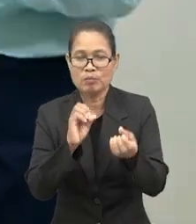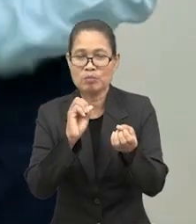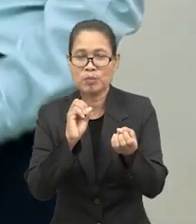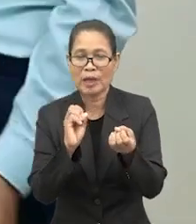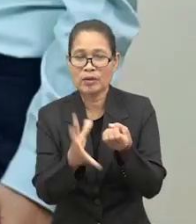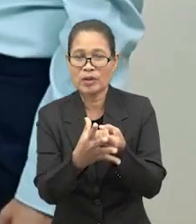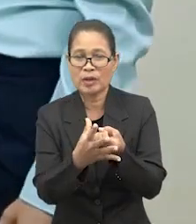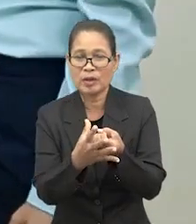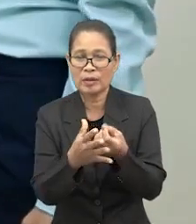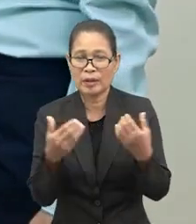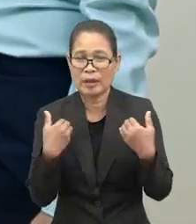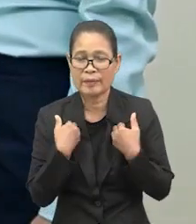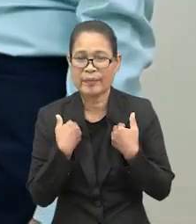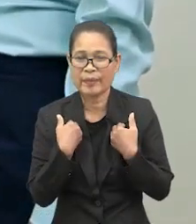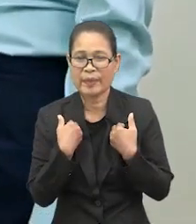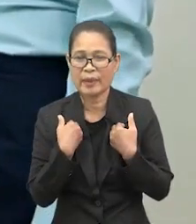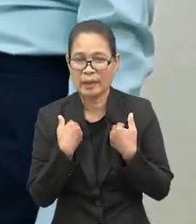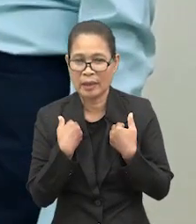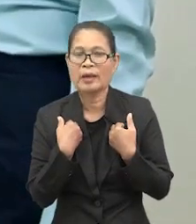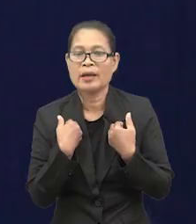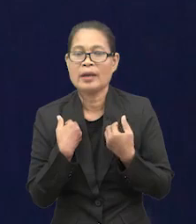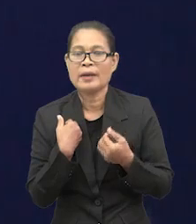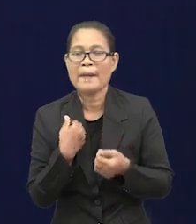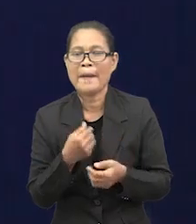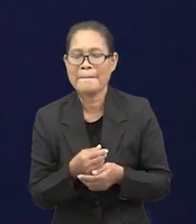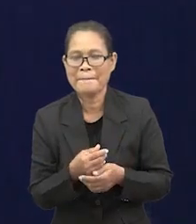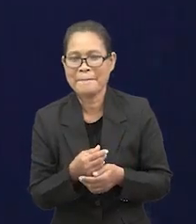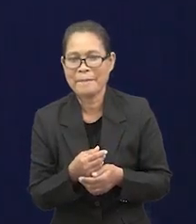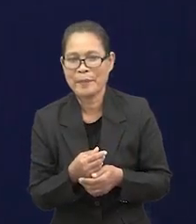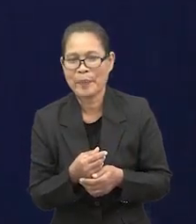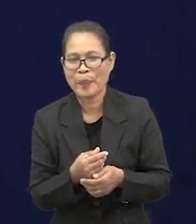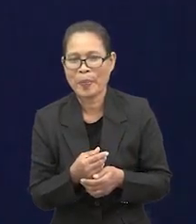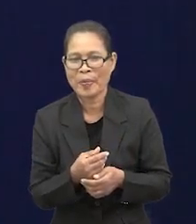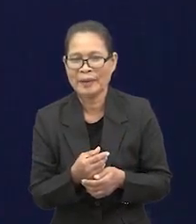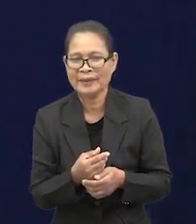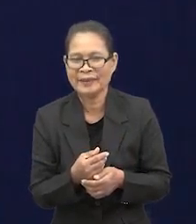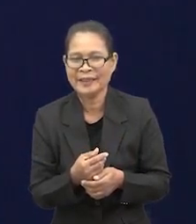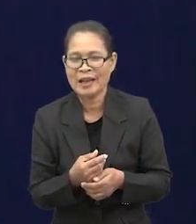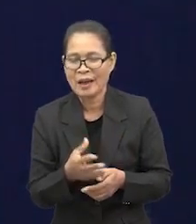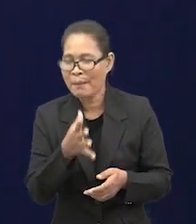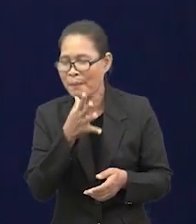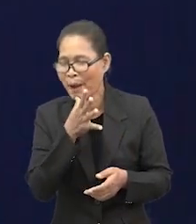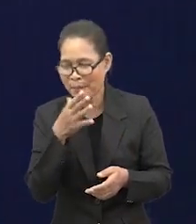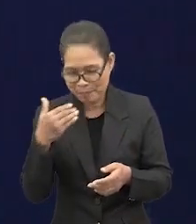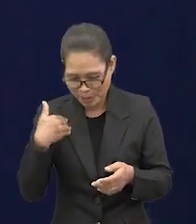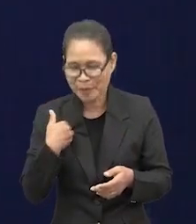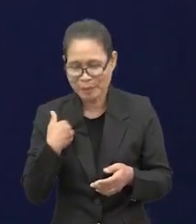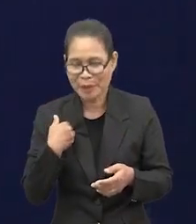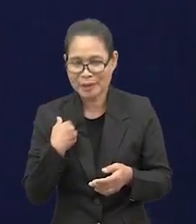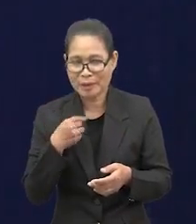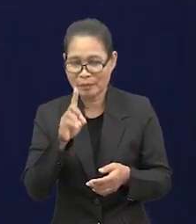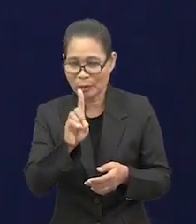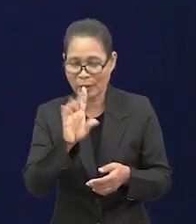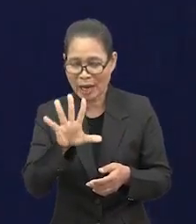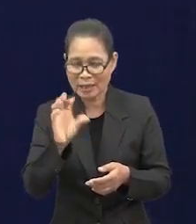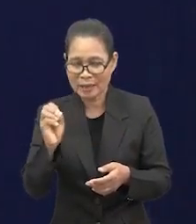khủ tháp lai chơ lên vô máu mặc nhom miền lai chơ mà rồi 20 kg nhom nhám ọ mà